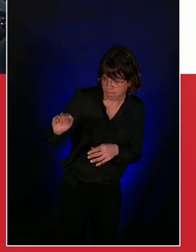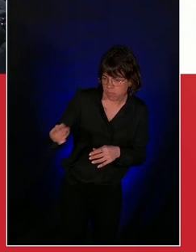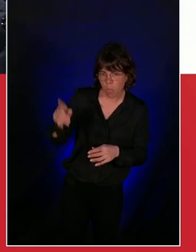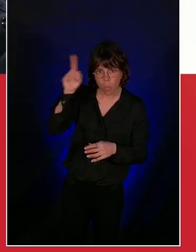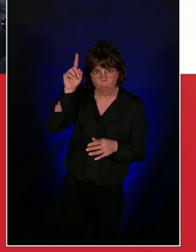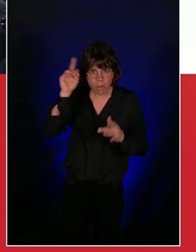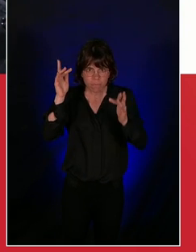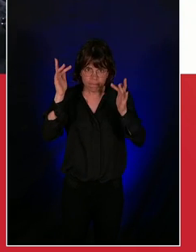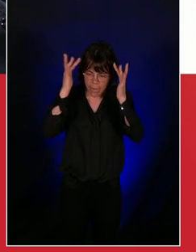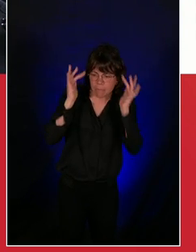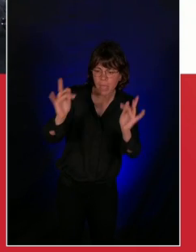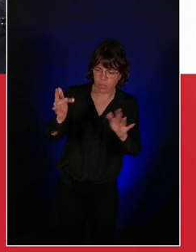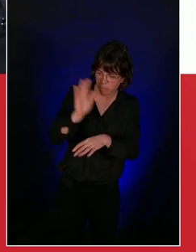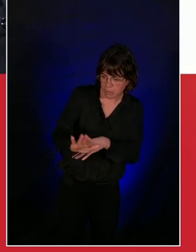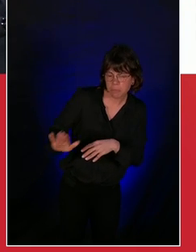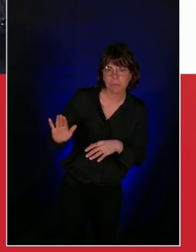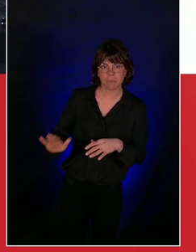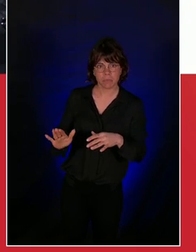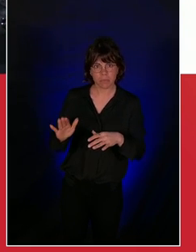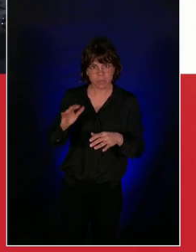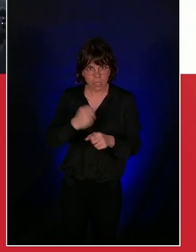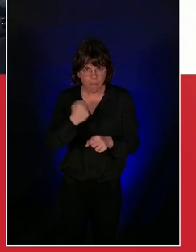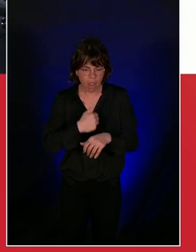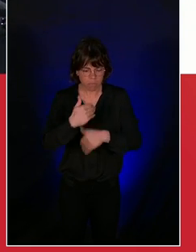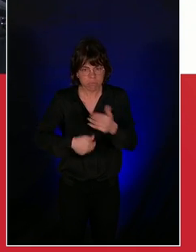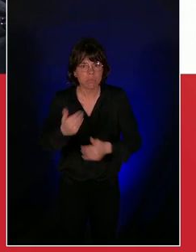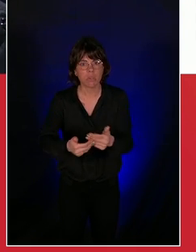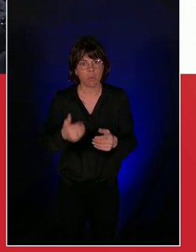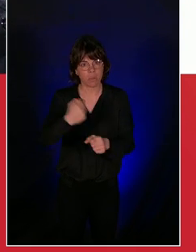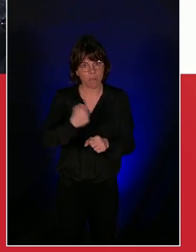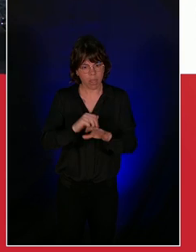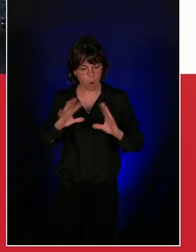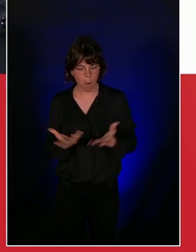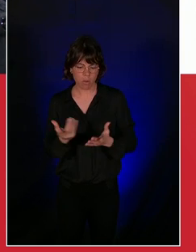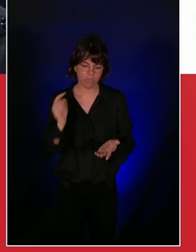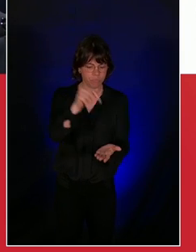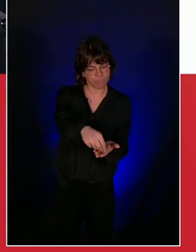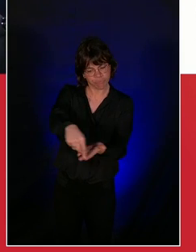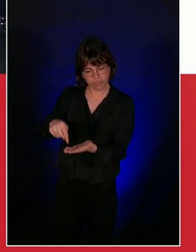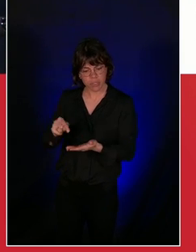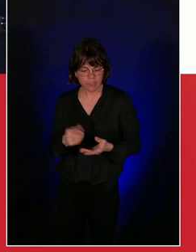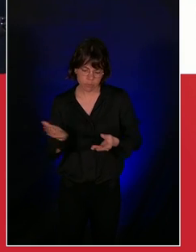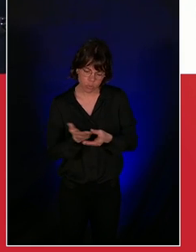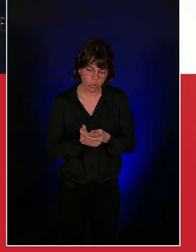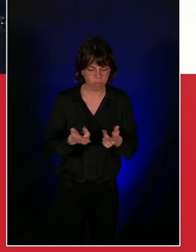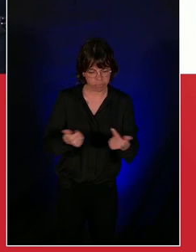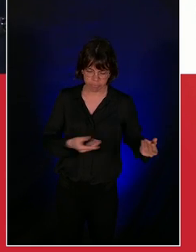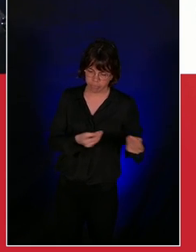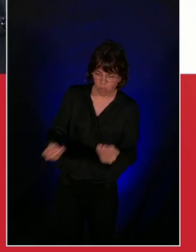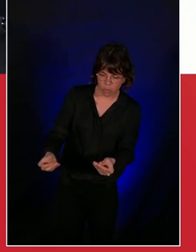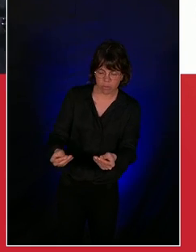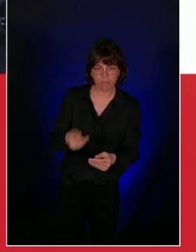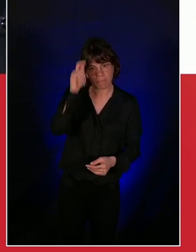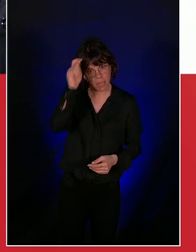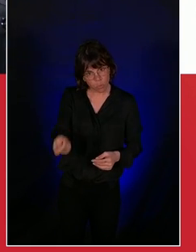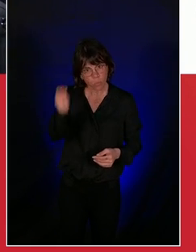expérience analyse et expertise dans le cadre de l'action confédérale pour travailler dans les collectifs ou sur des dossiers je tiens à